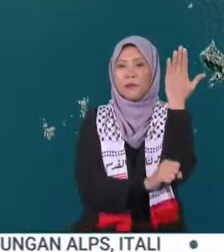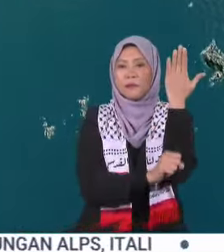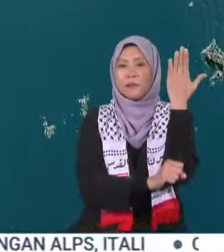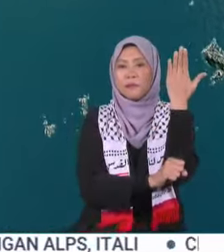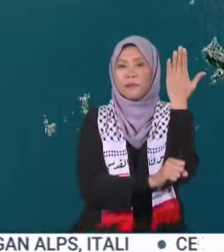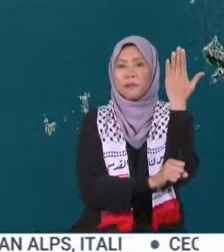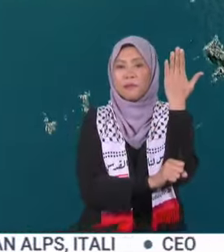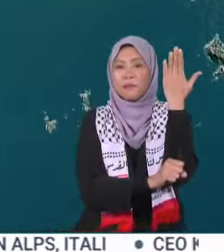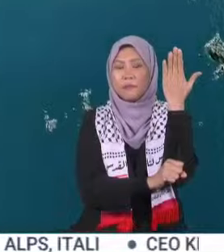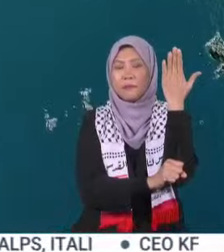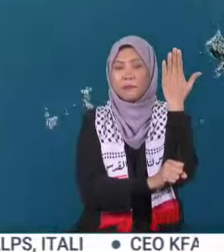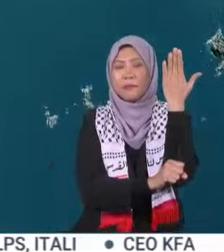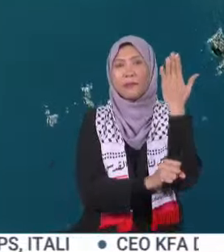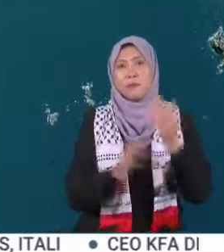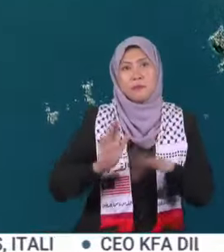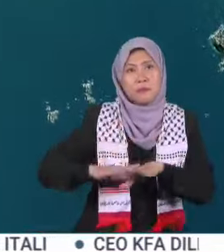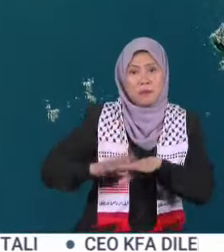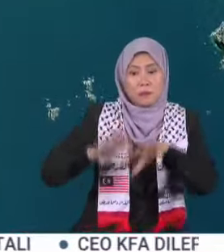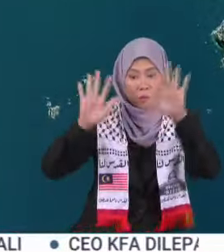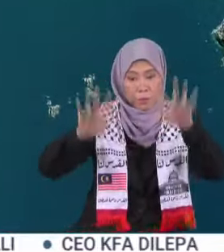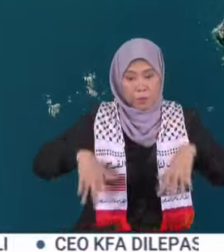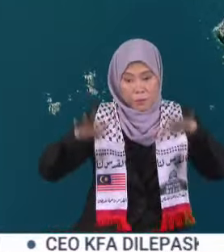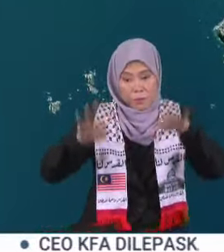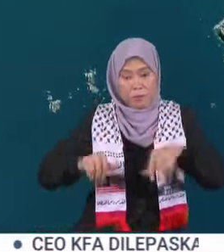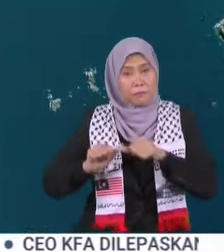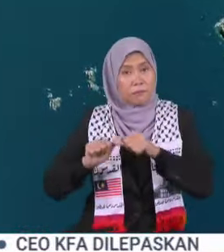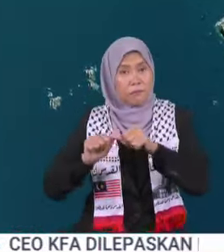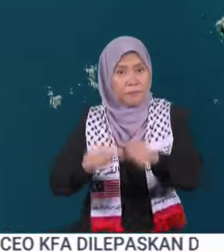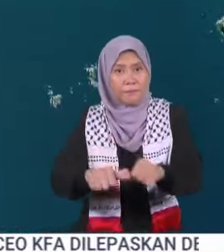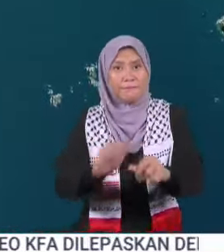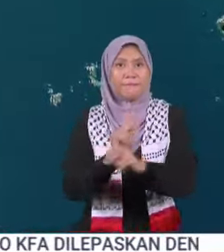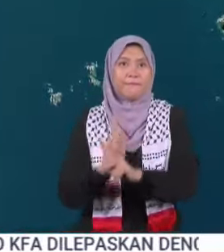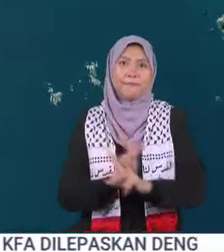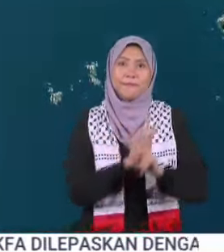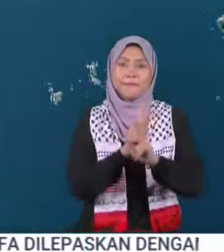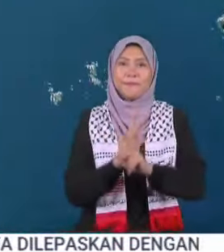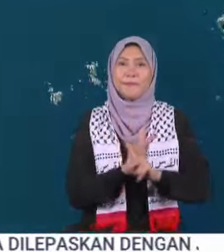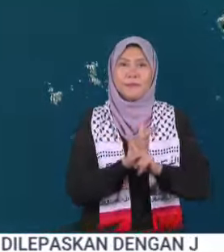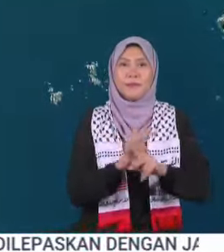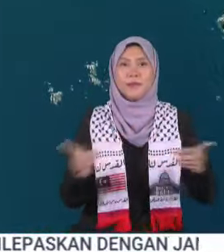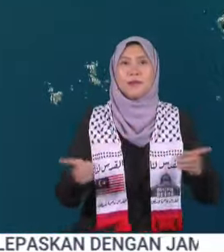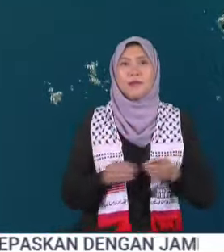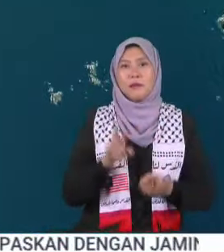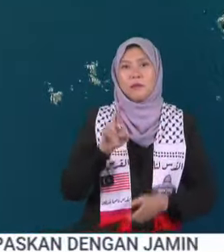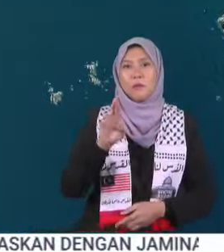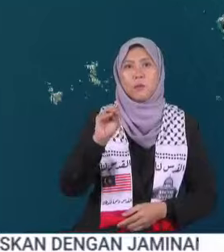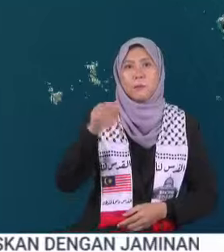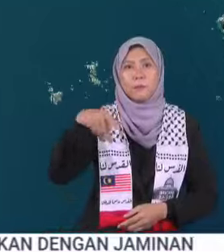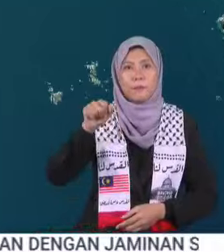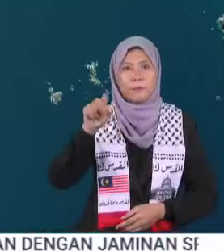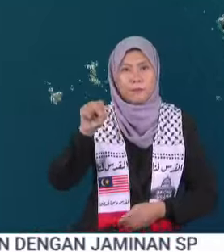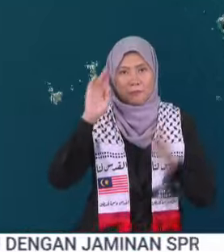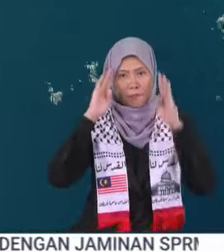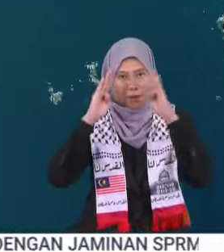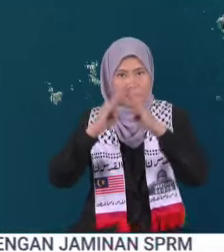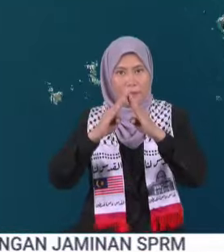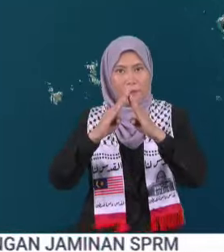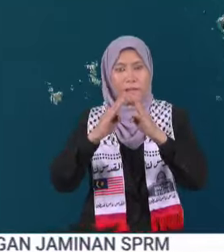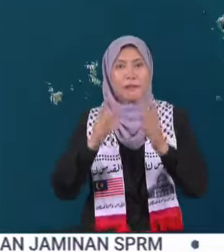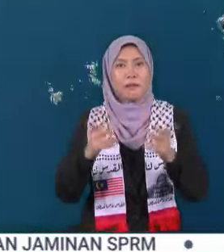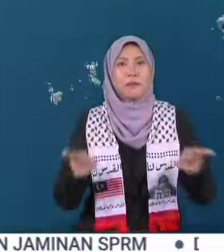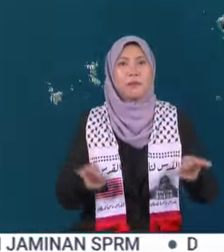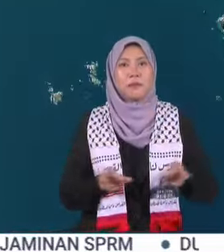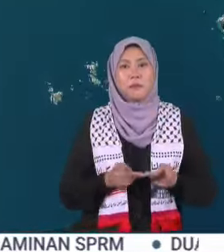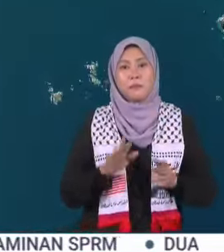m Malaysia Masih menggingkalkan amaran hujan berterusan kategori waspada meliputi daerah rompin dan pekan di negeri Pahang dan juga di